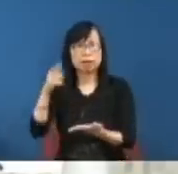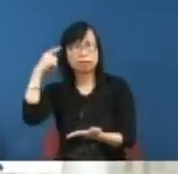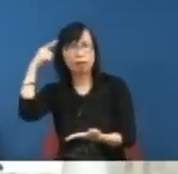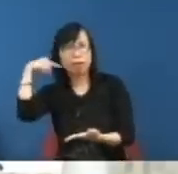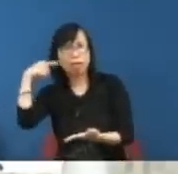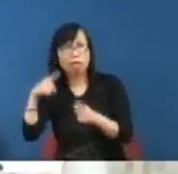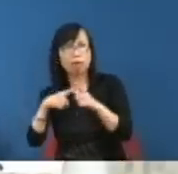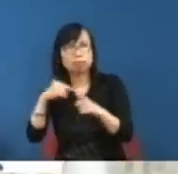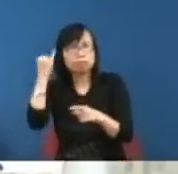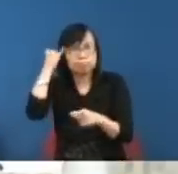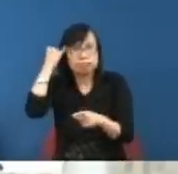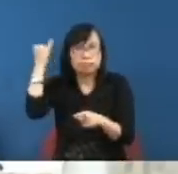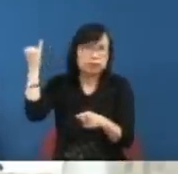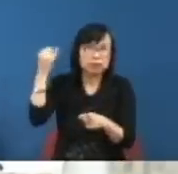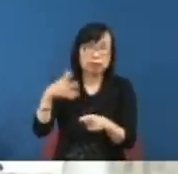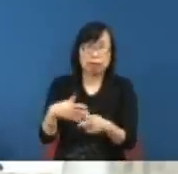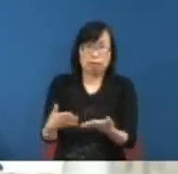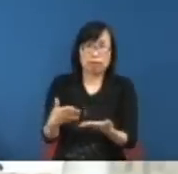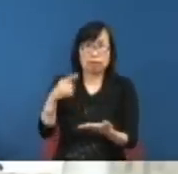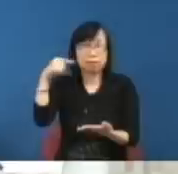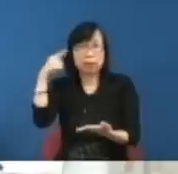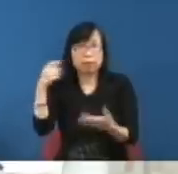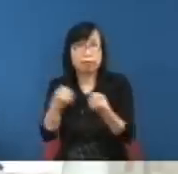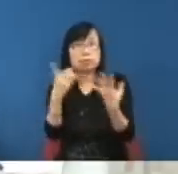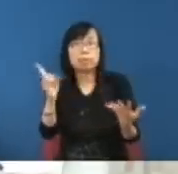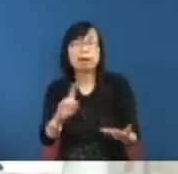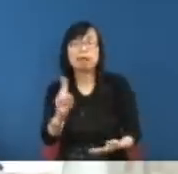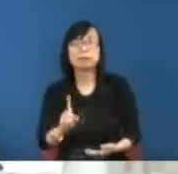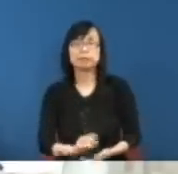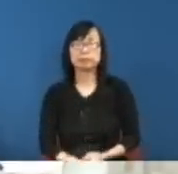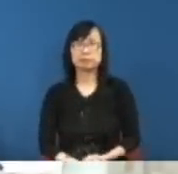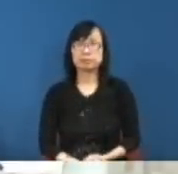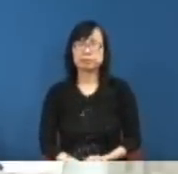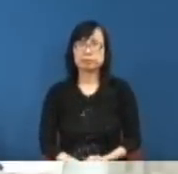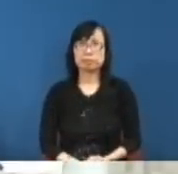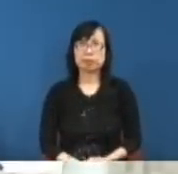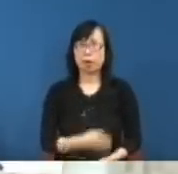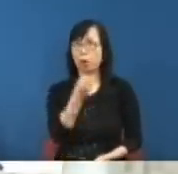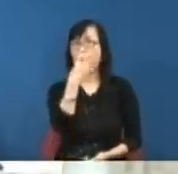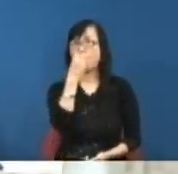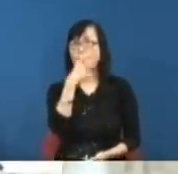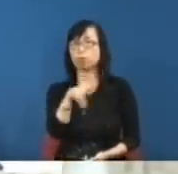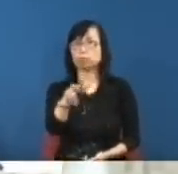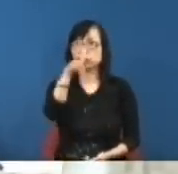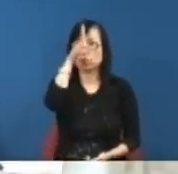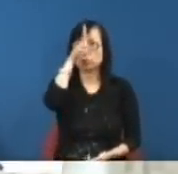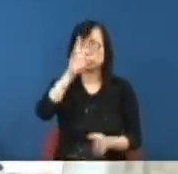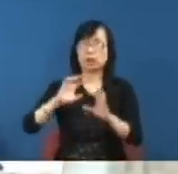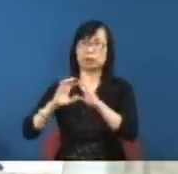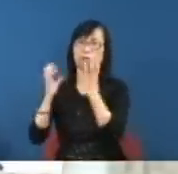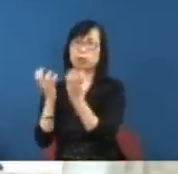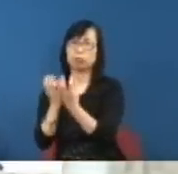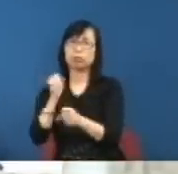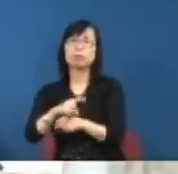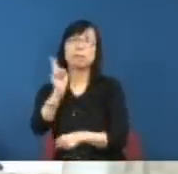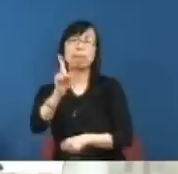其解。嗱，你睇下美國而家發生嘅咩咧？就你睇下。我哋嘅香港嘅政黨啊，自稱係反對派政黨，做過